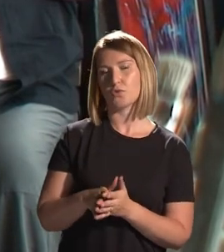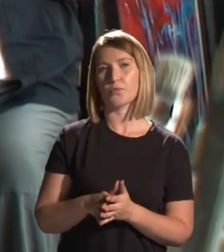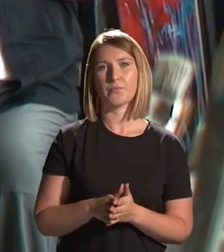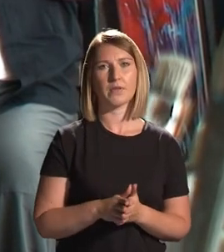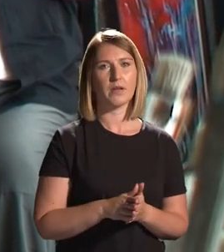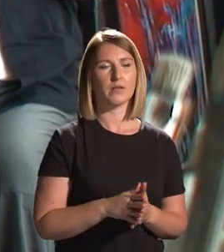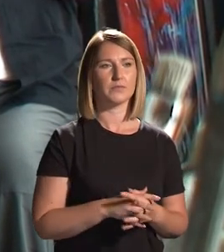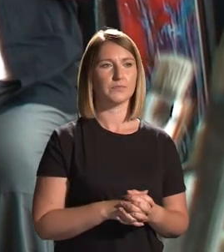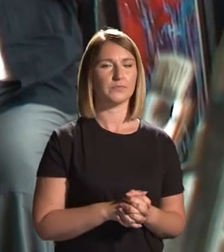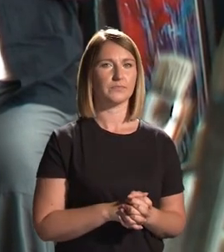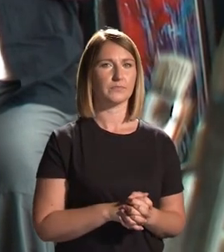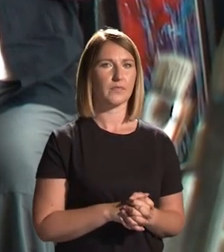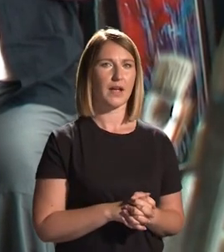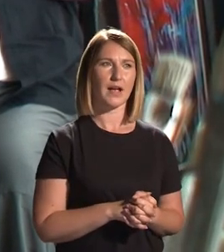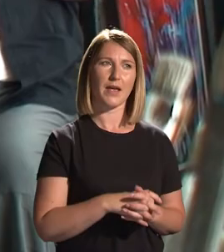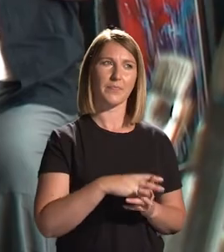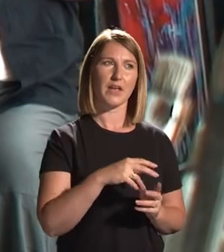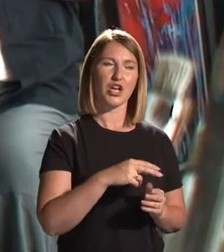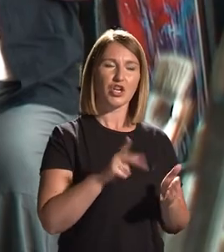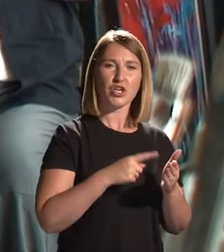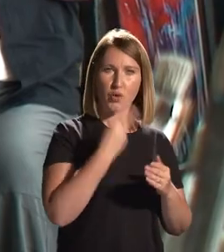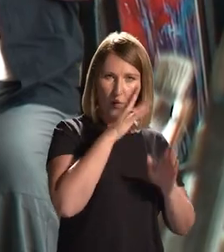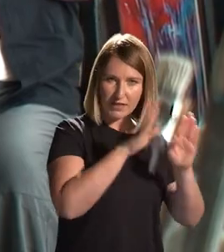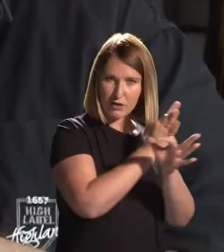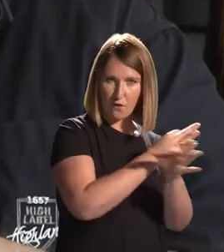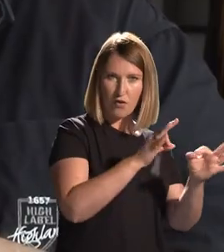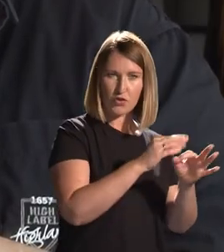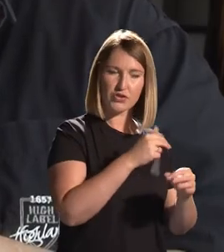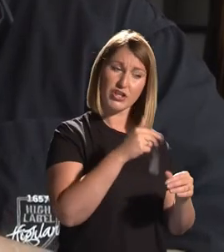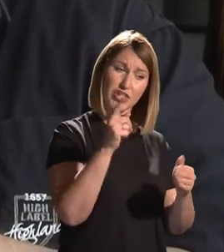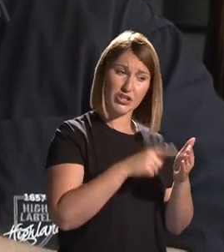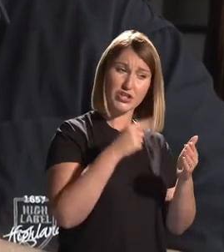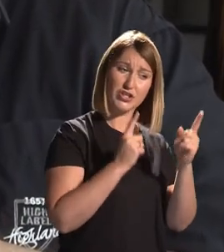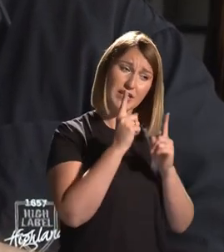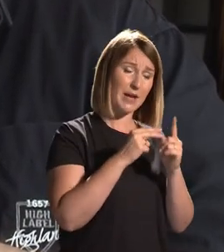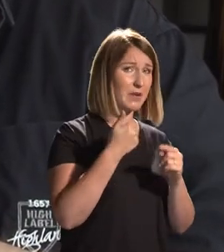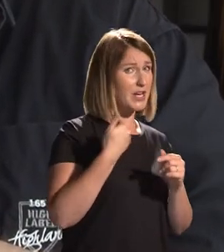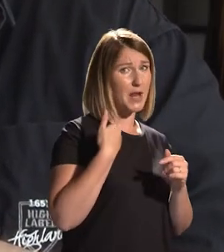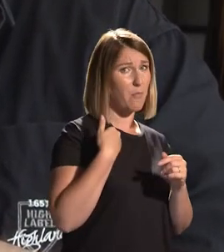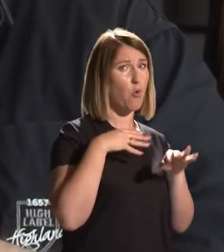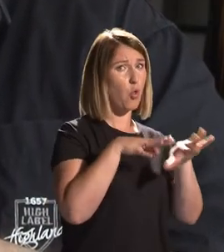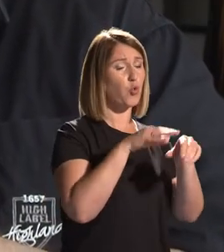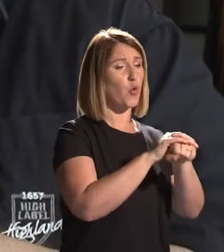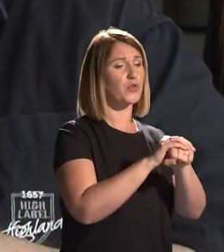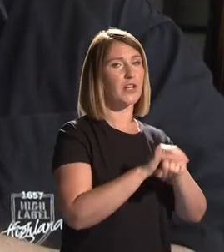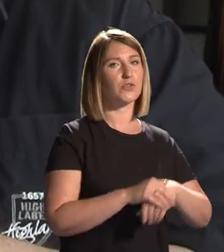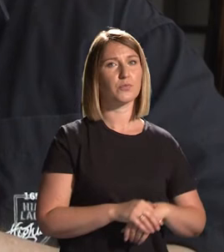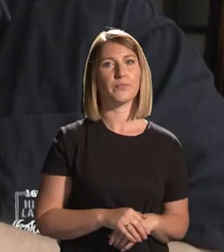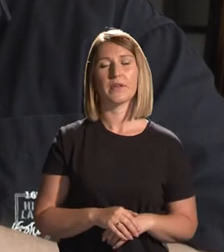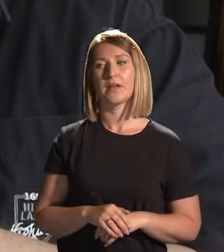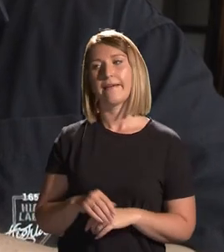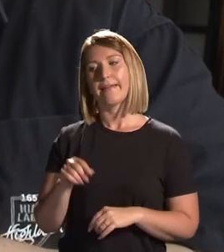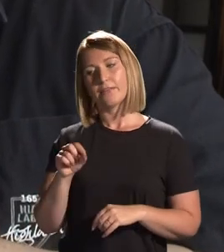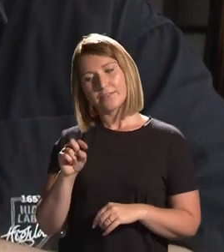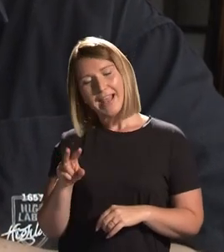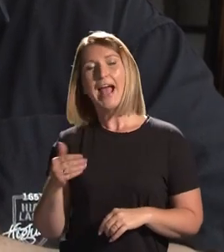mocno eksponowałeś. Co ci momentami przyjaciół nie przysparzało? No. Czy to jest cena za wolność twórczą, którą trzeba zapłacić? To była